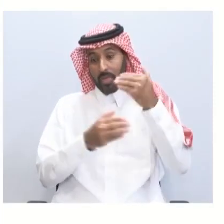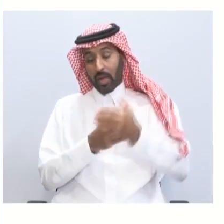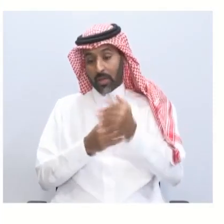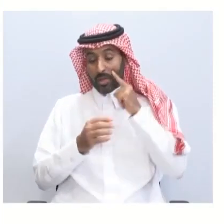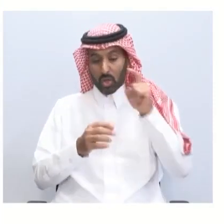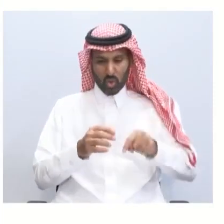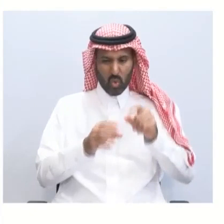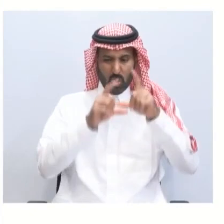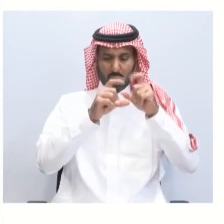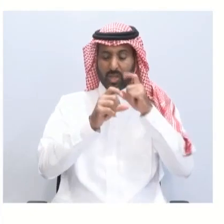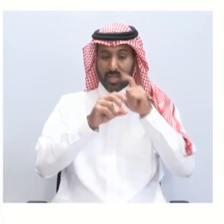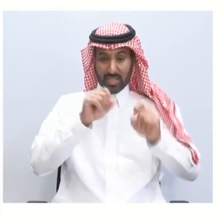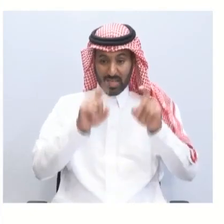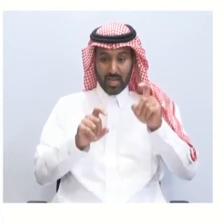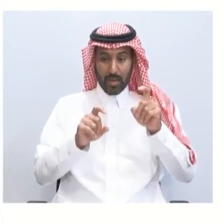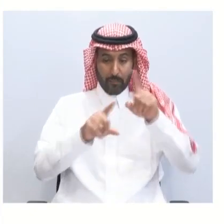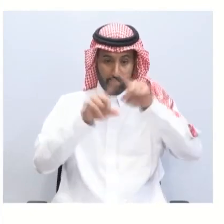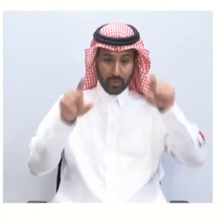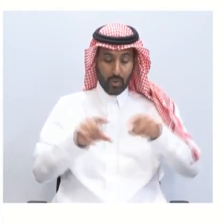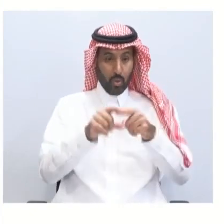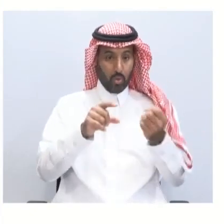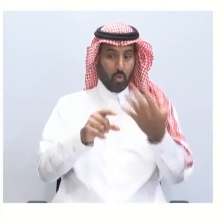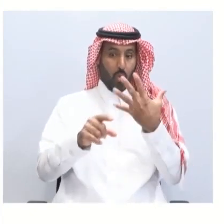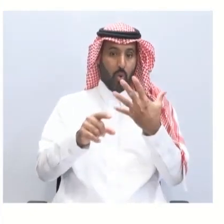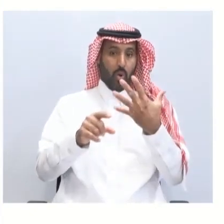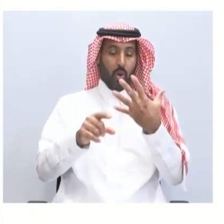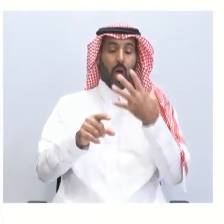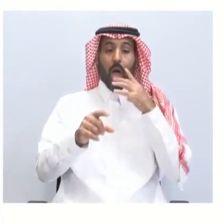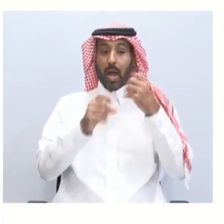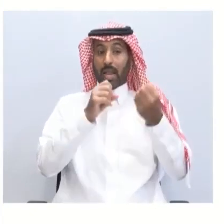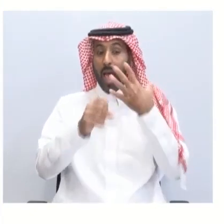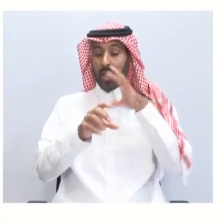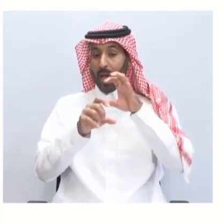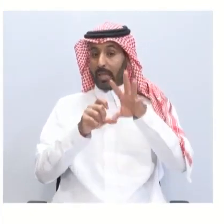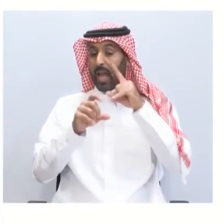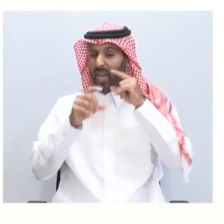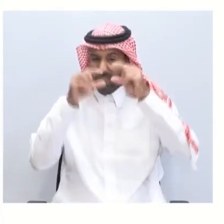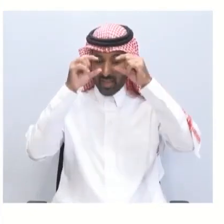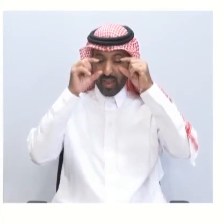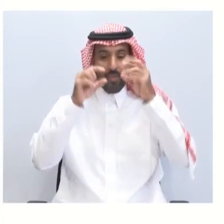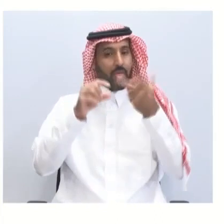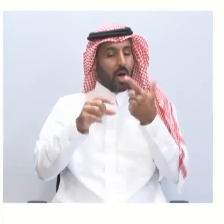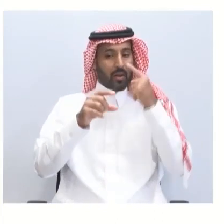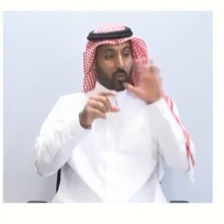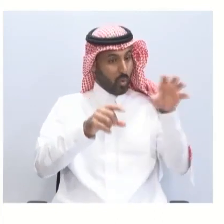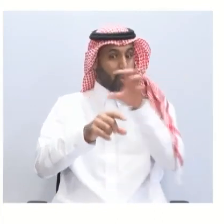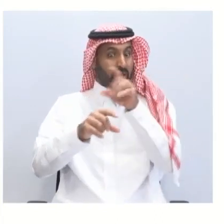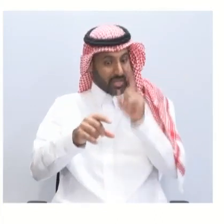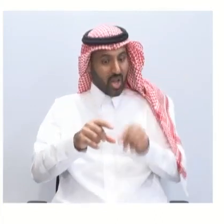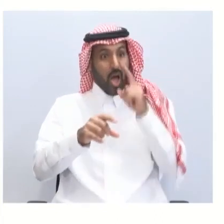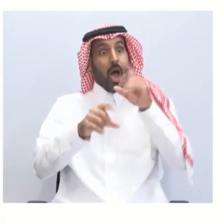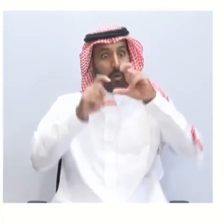دخول شبكه الانتر تنت ظهور اعلانات لهذه النظاره في كل